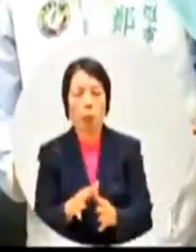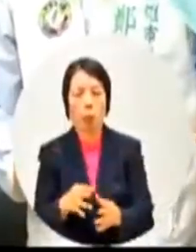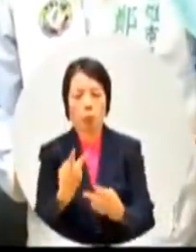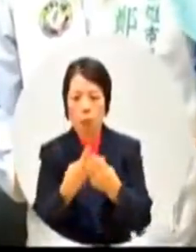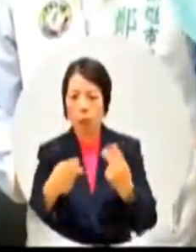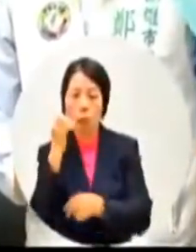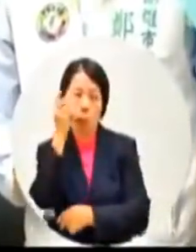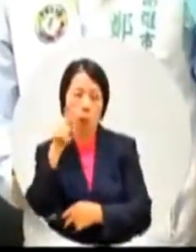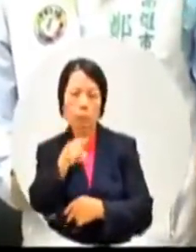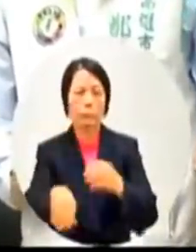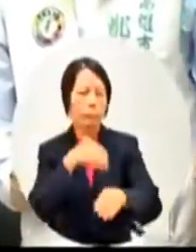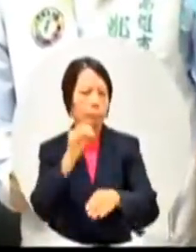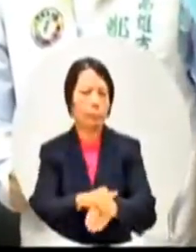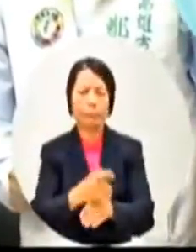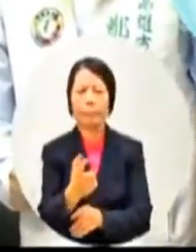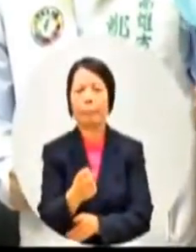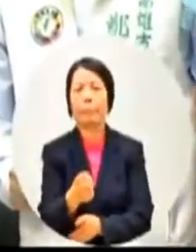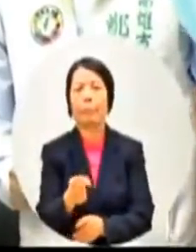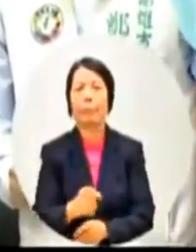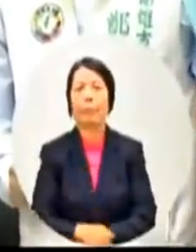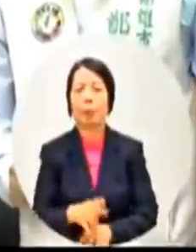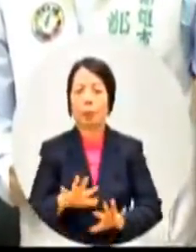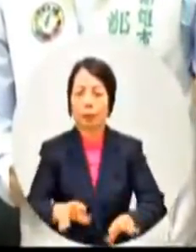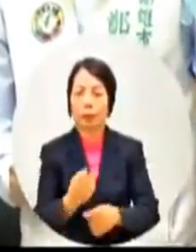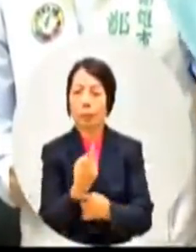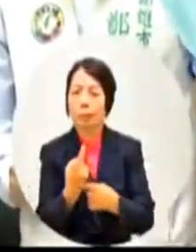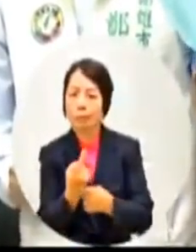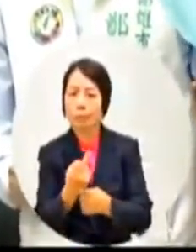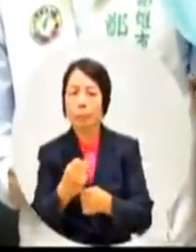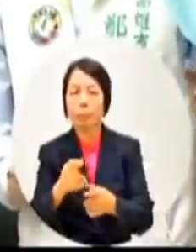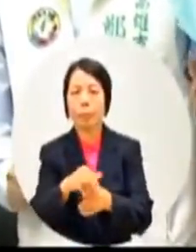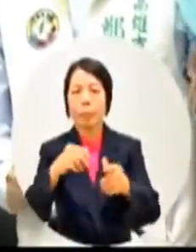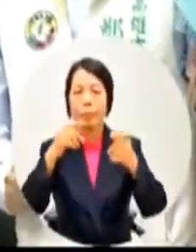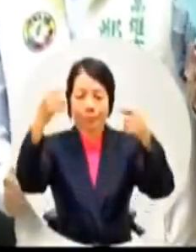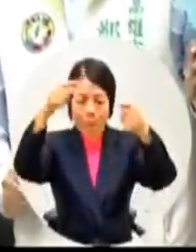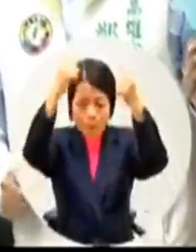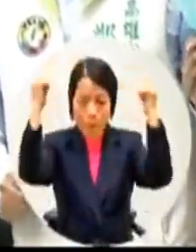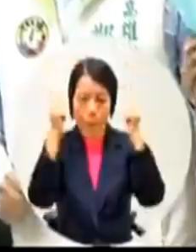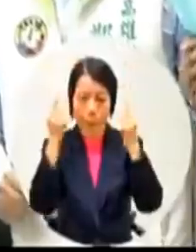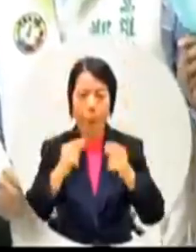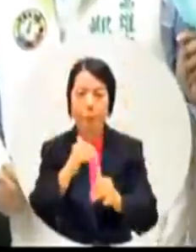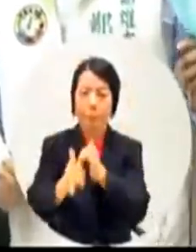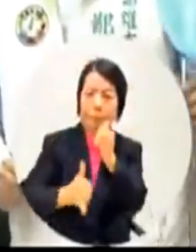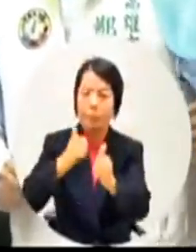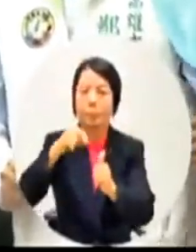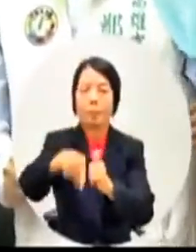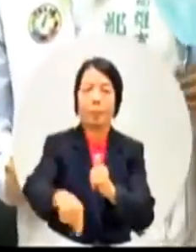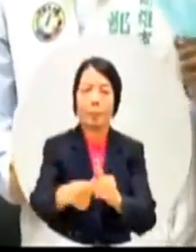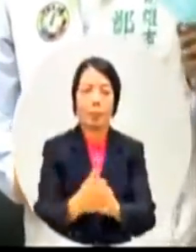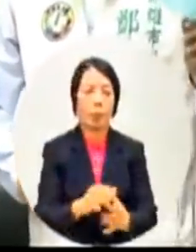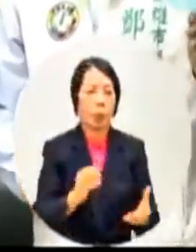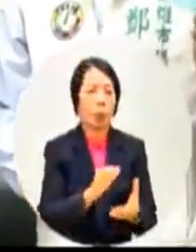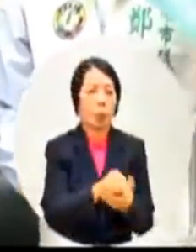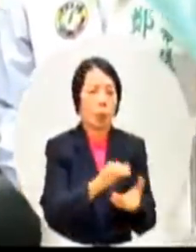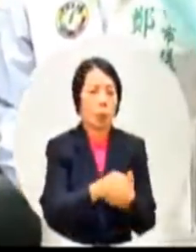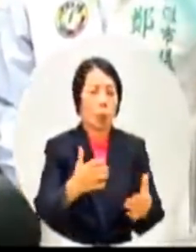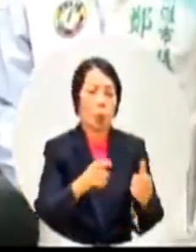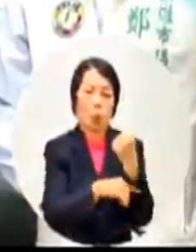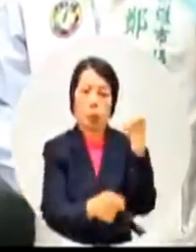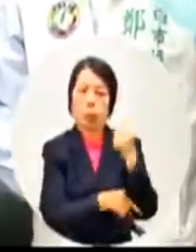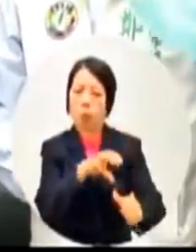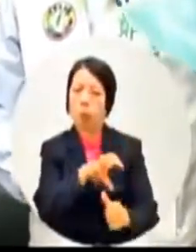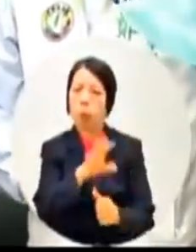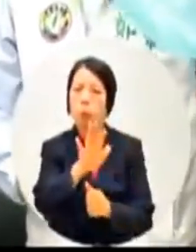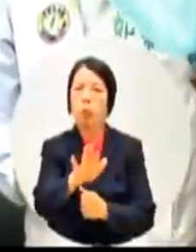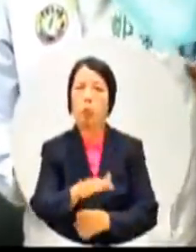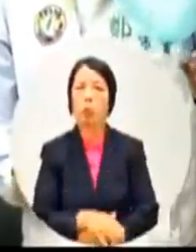人口数，你说高雄市人口不够，赌场有法规规定，但是我今天要请教你，你提出一个老青共